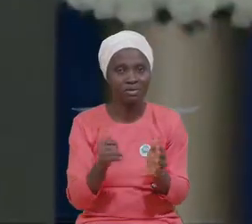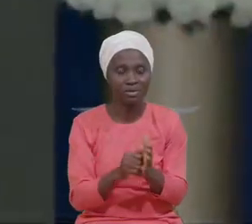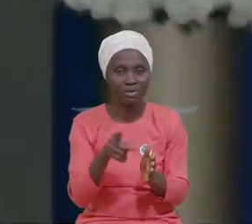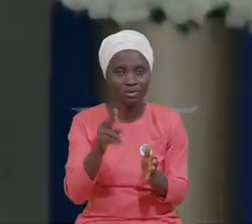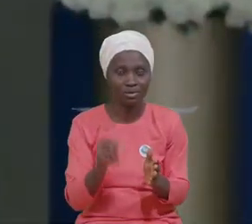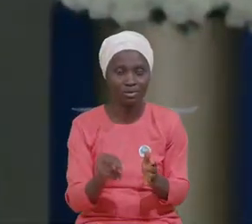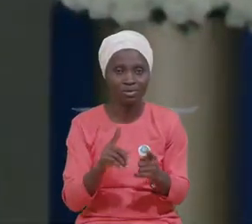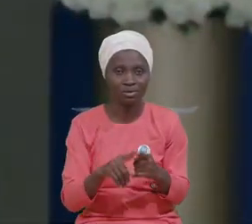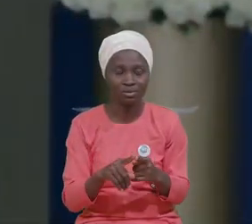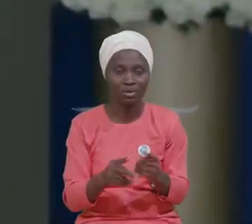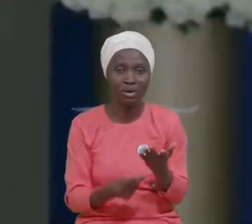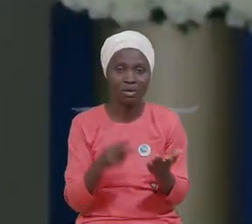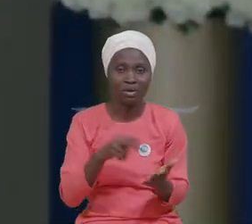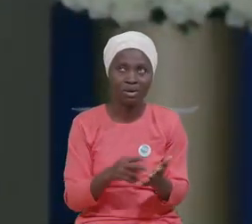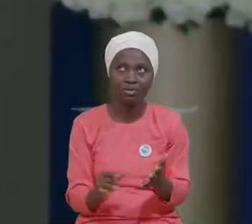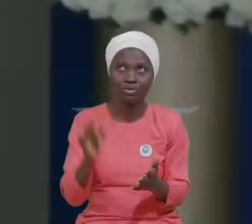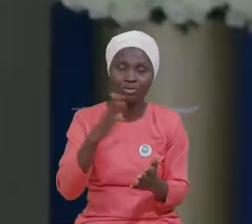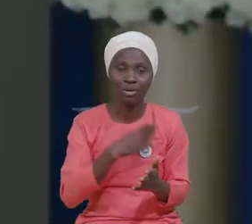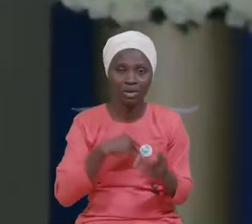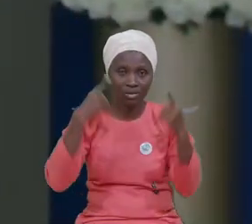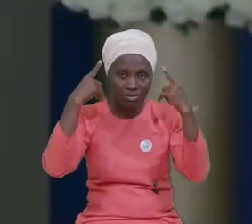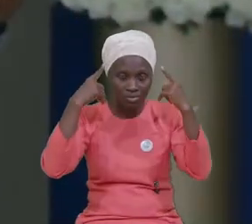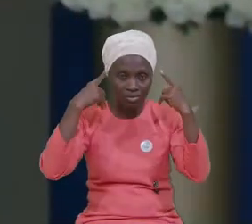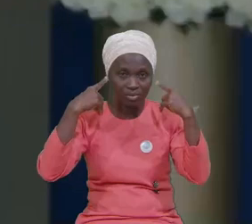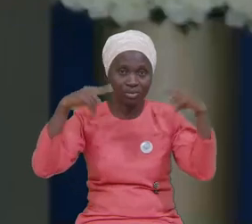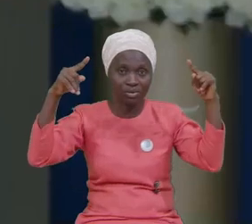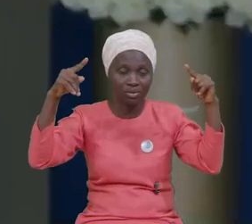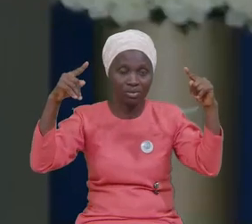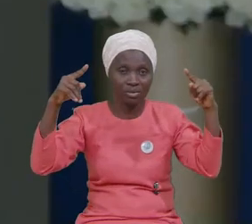prendre l'envol, réussir aujourd'hui.